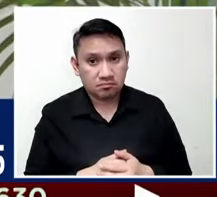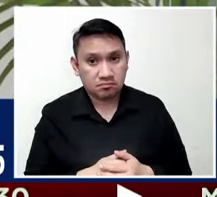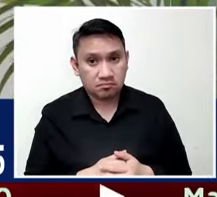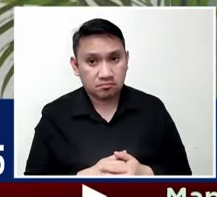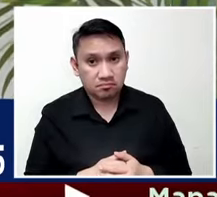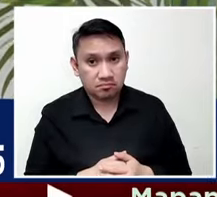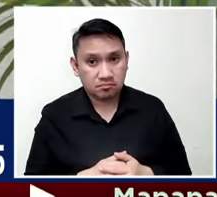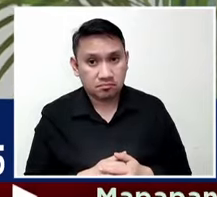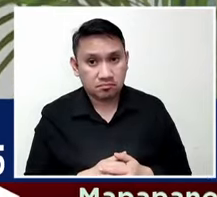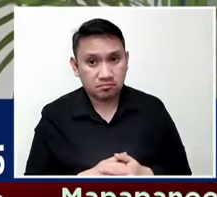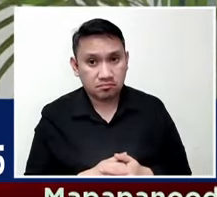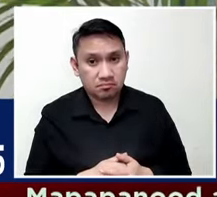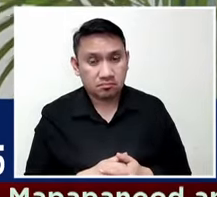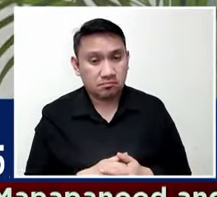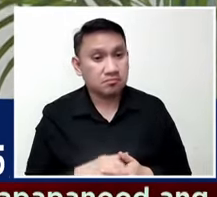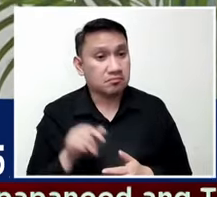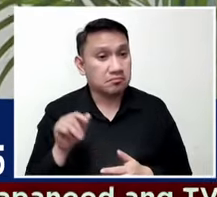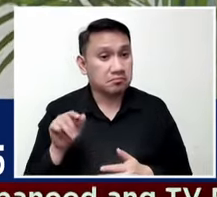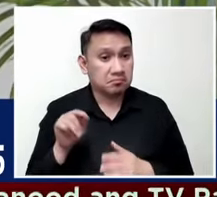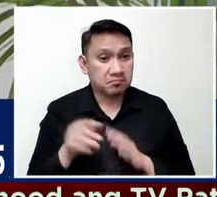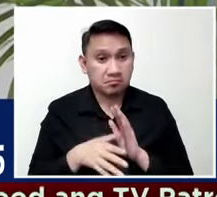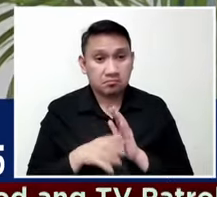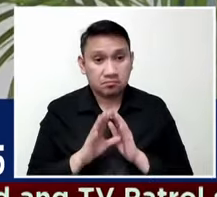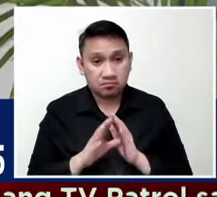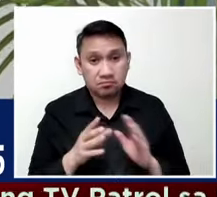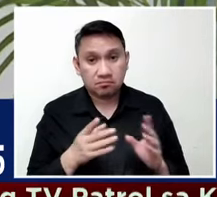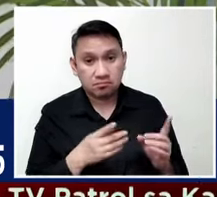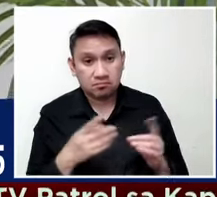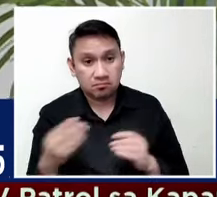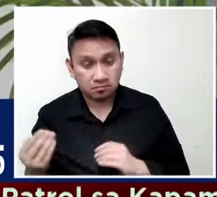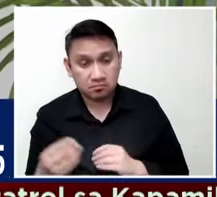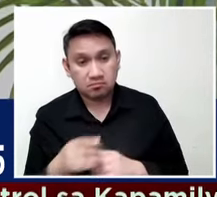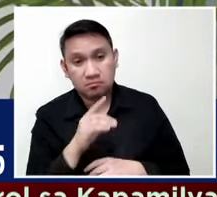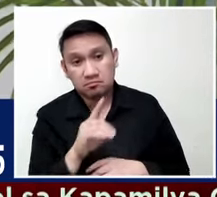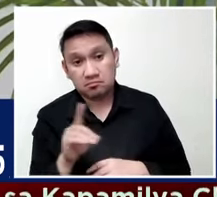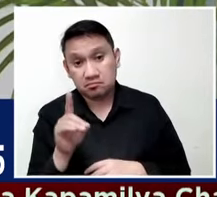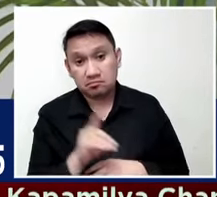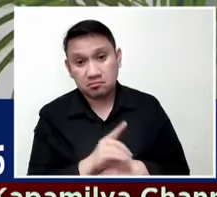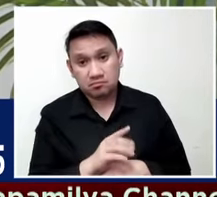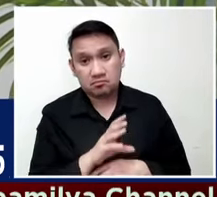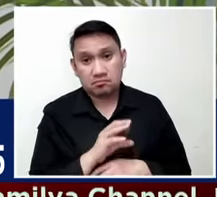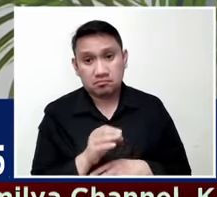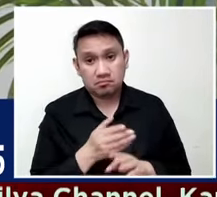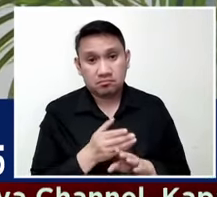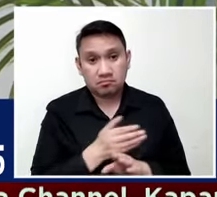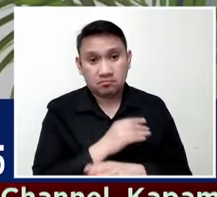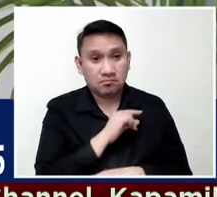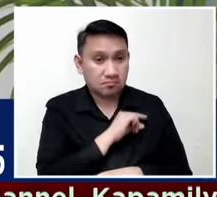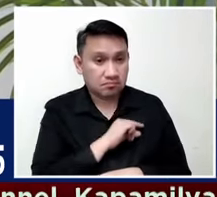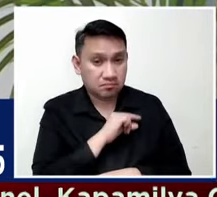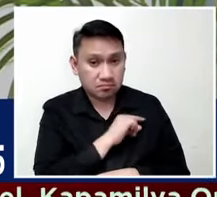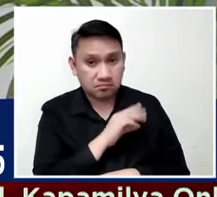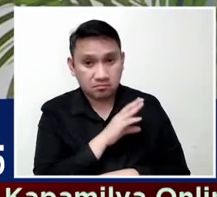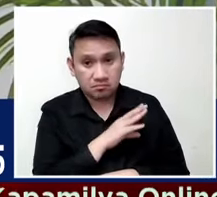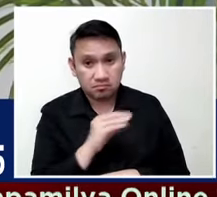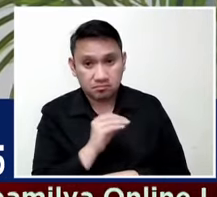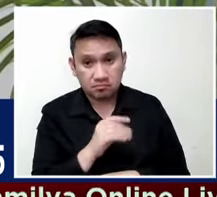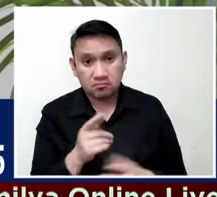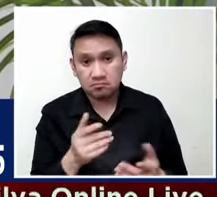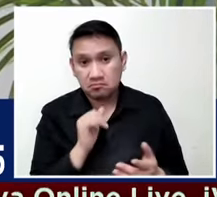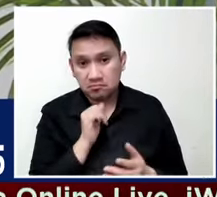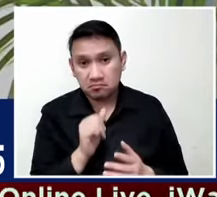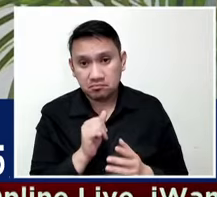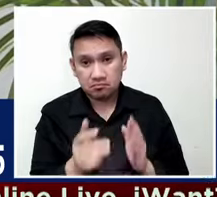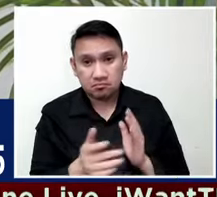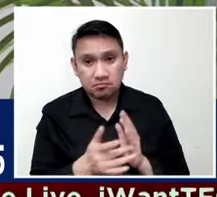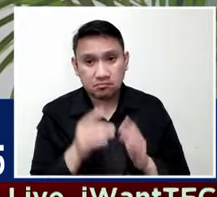It held that COMELEC implemented a discretionary pre-qualification regime antithetical to the Government